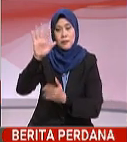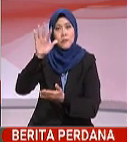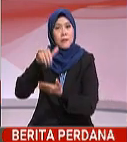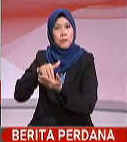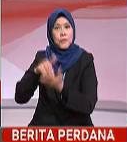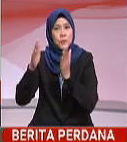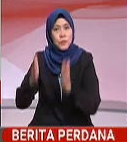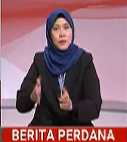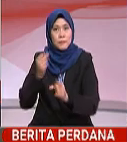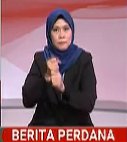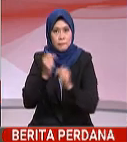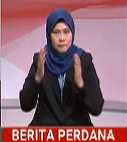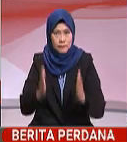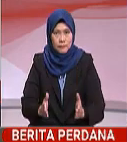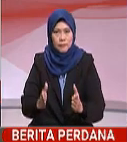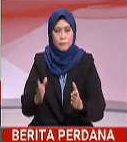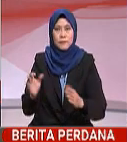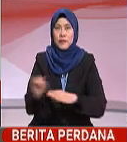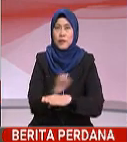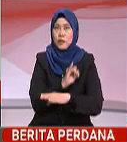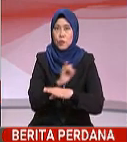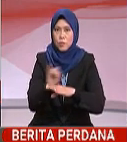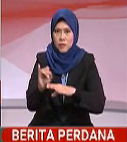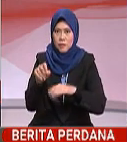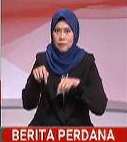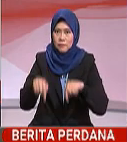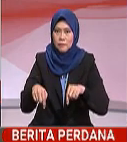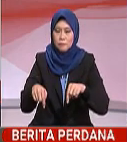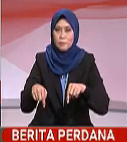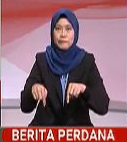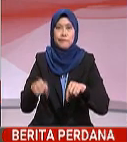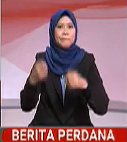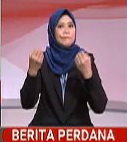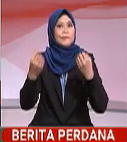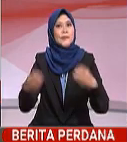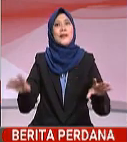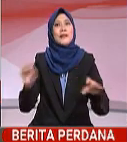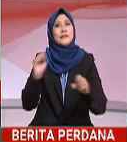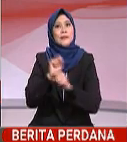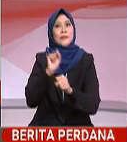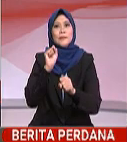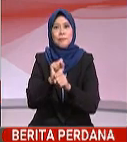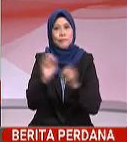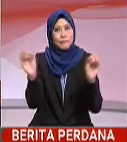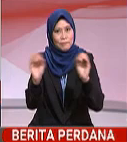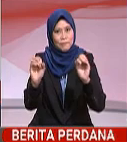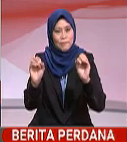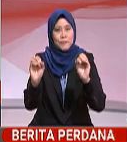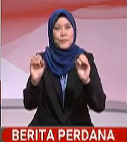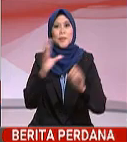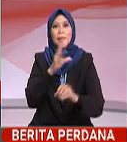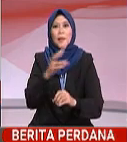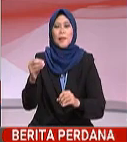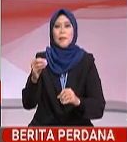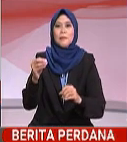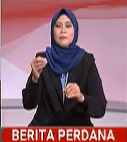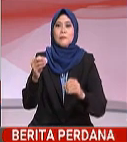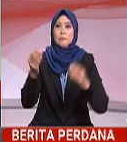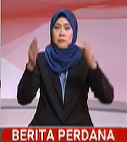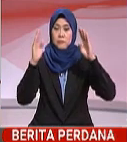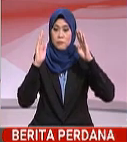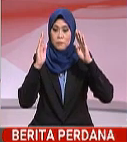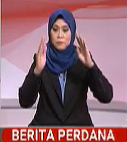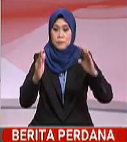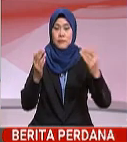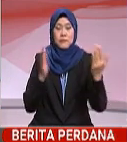pekerja bagi industri ini telah hilang pekerjaan dan pemain industri ini berhadapan dengan